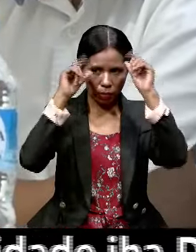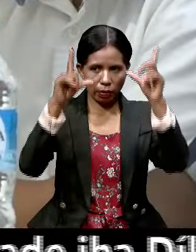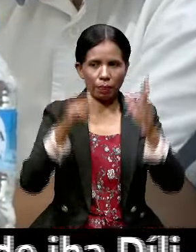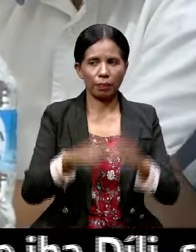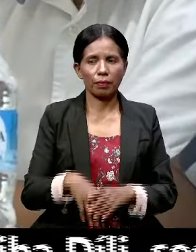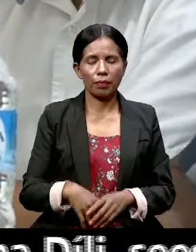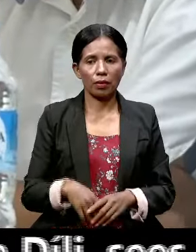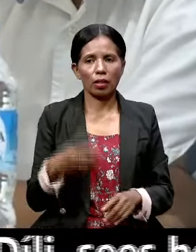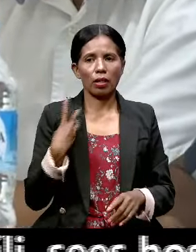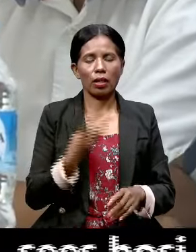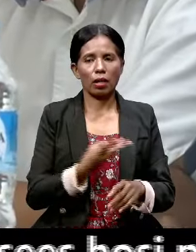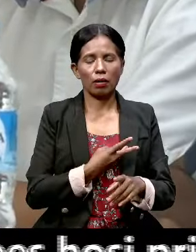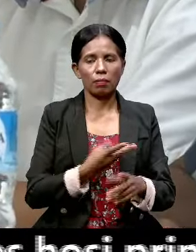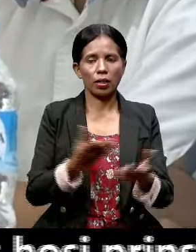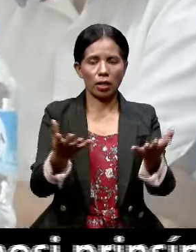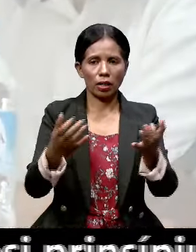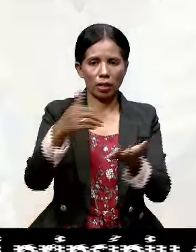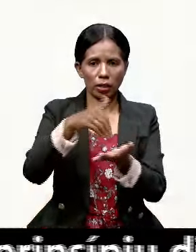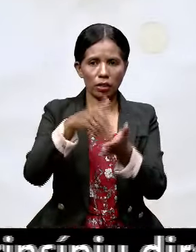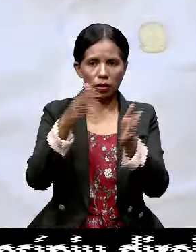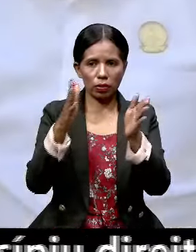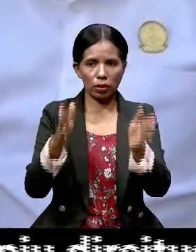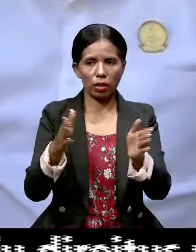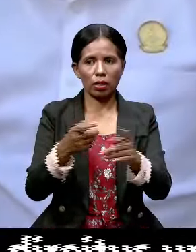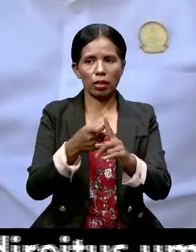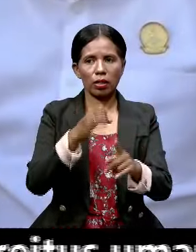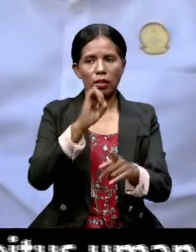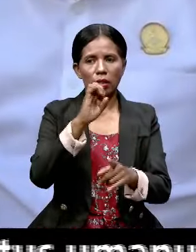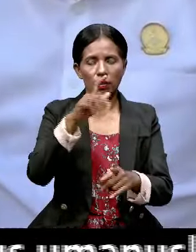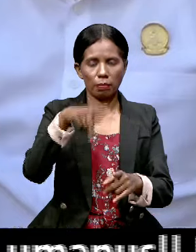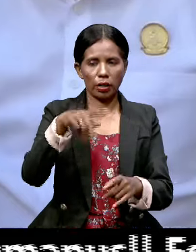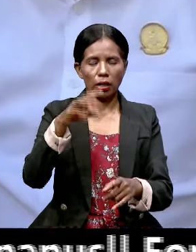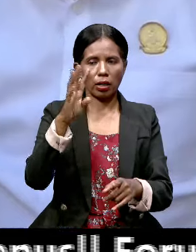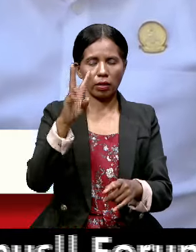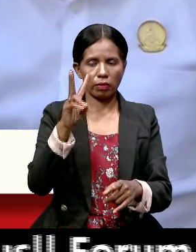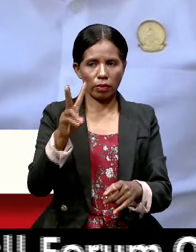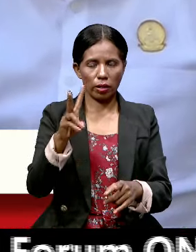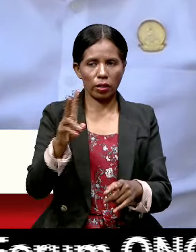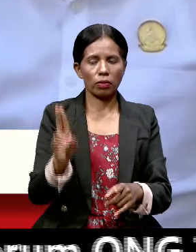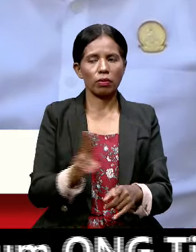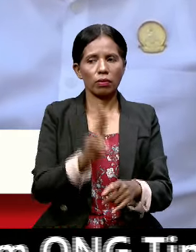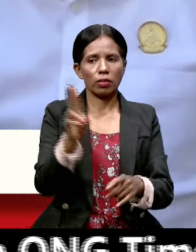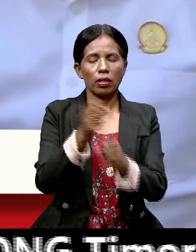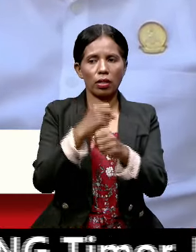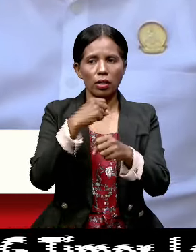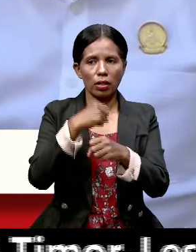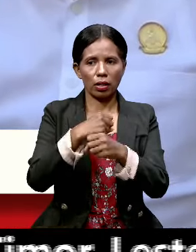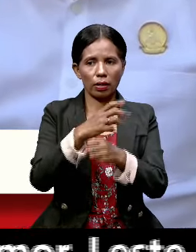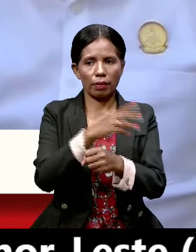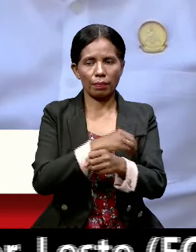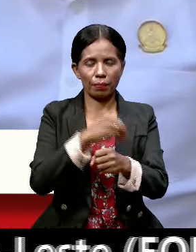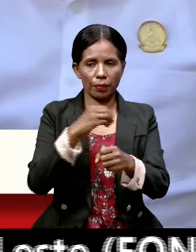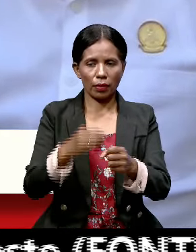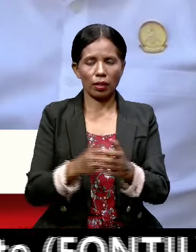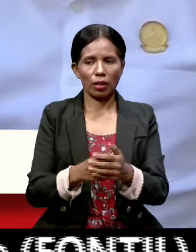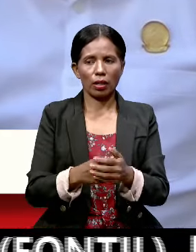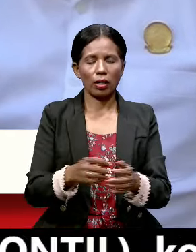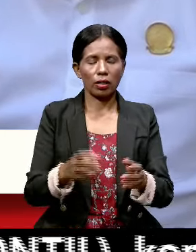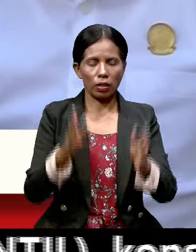Kami ingin alumni IPV University itu membentuk sebuah perhimpunan